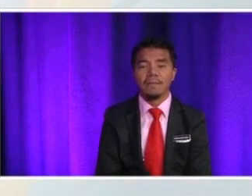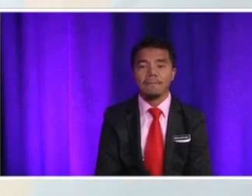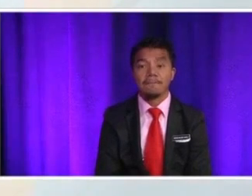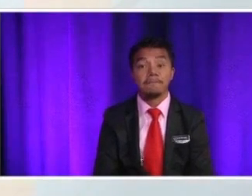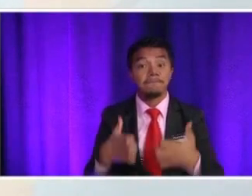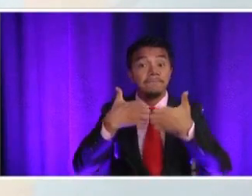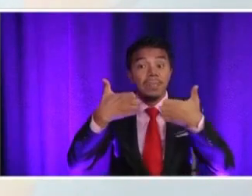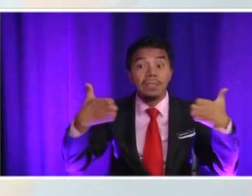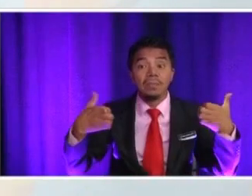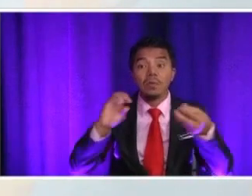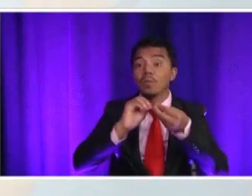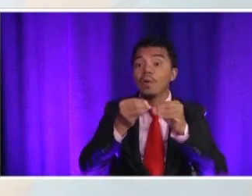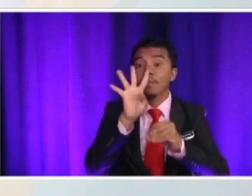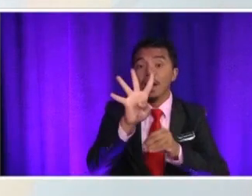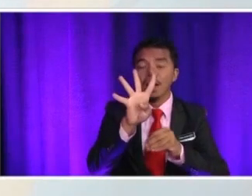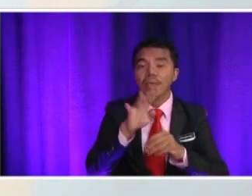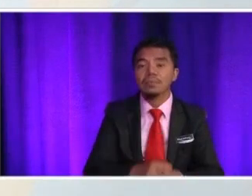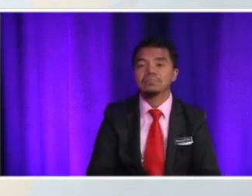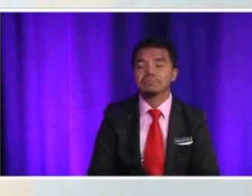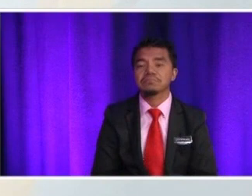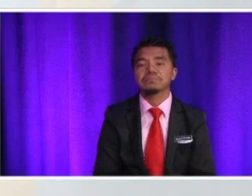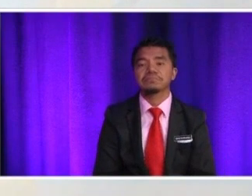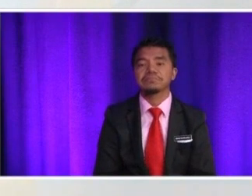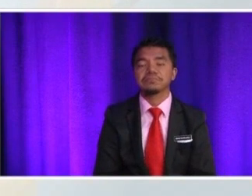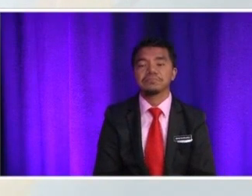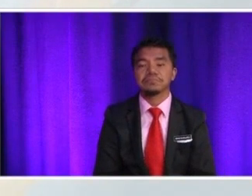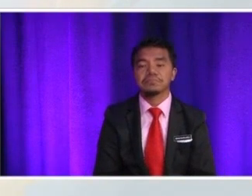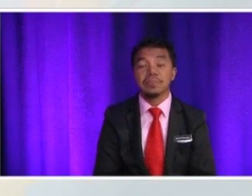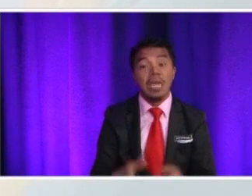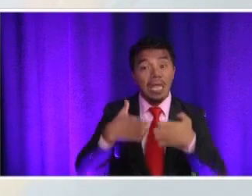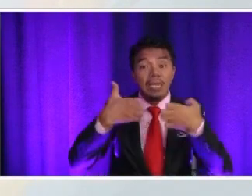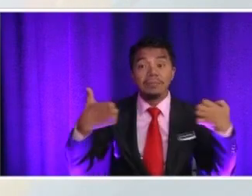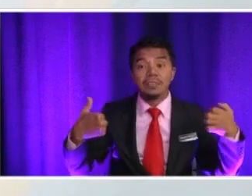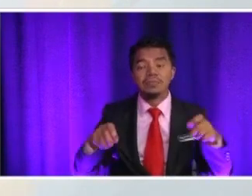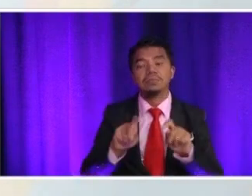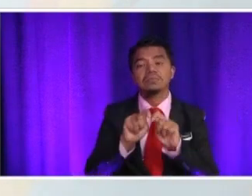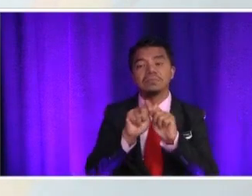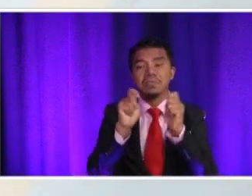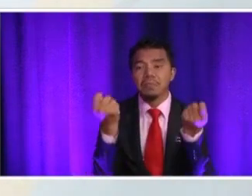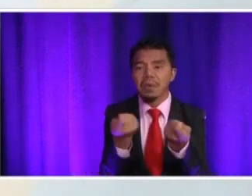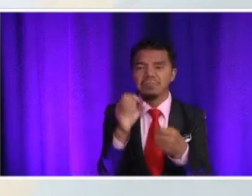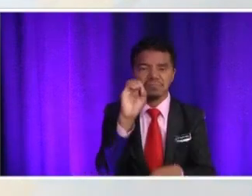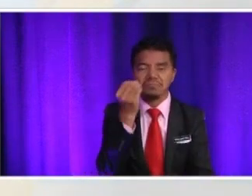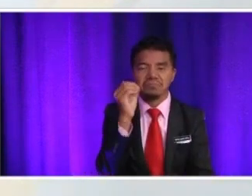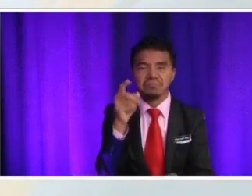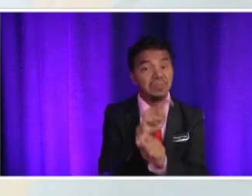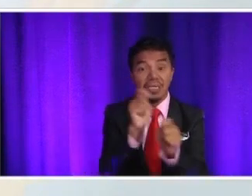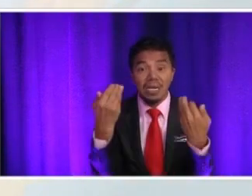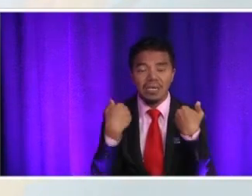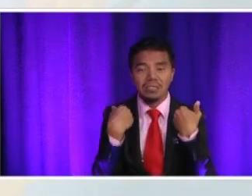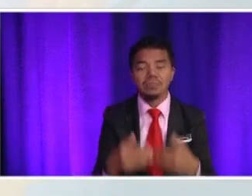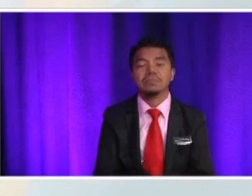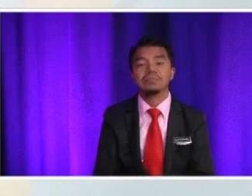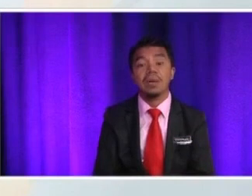yang keempat, tempat dia tidak nyatakan. So, itu bukan jawapan lah. Maknanya dalam dalam soalan itu hanya mengandungi